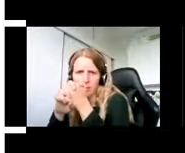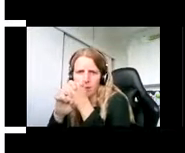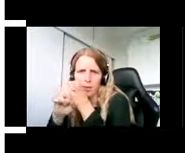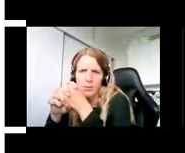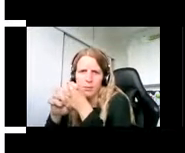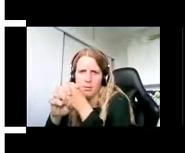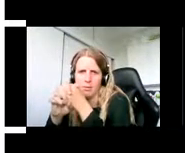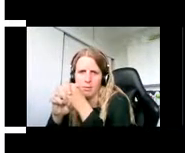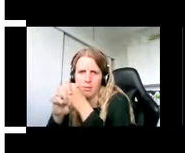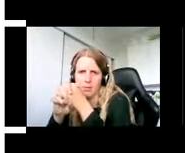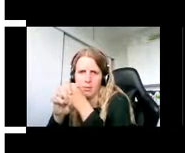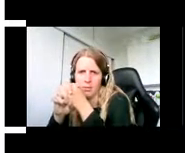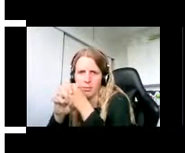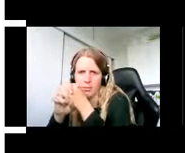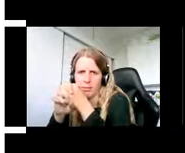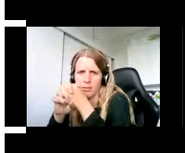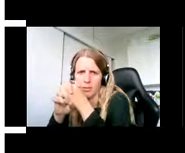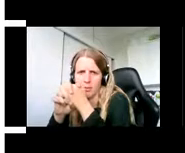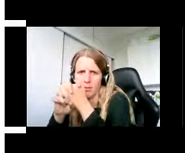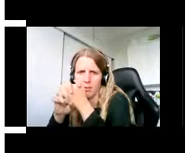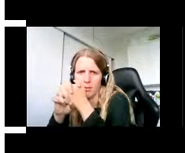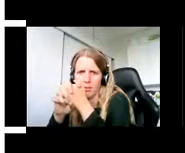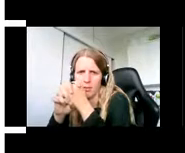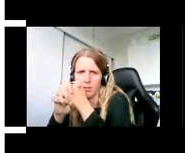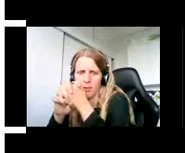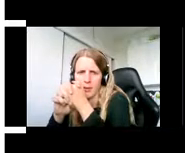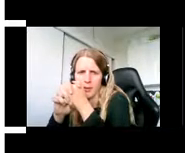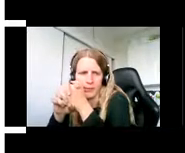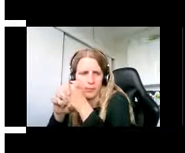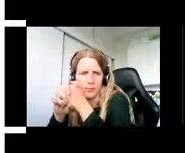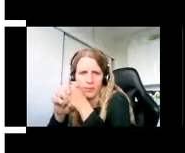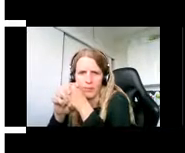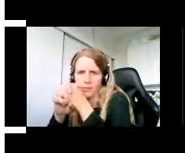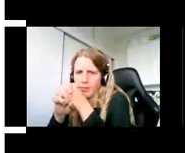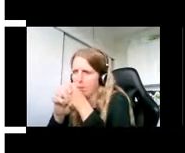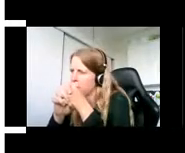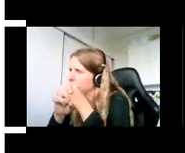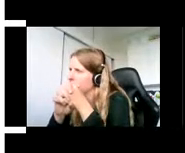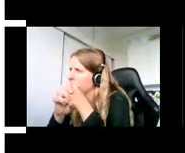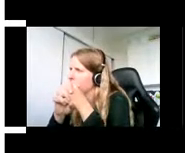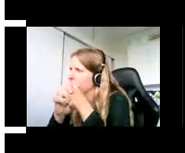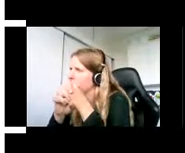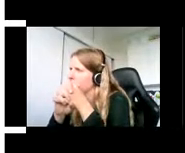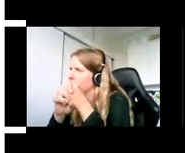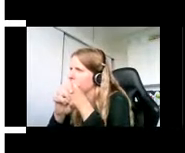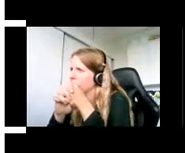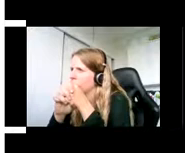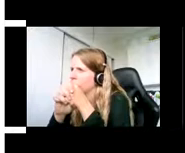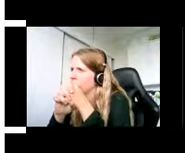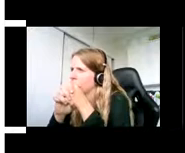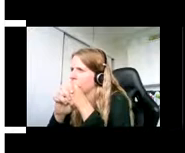Laat zoveel mogelijk toe om per dag en de dag zelf in te schrijven. Werk dus met die bubbels per week. Het gaat effectief